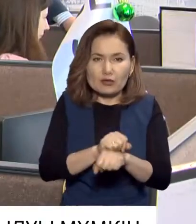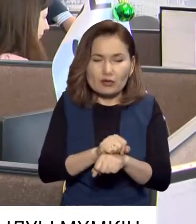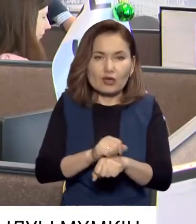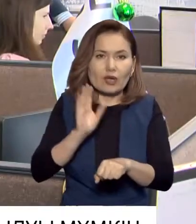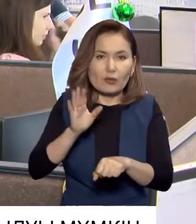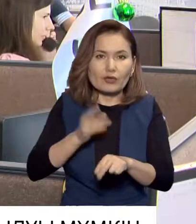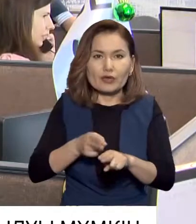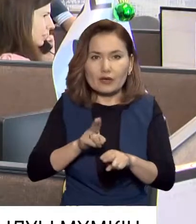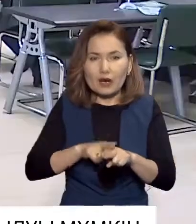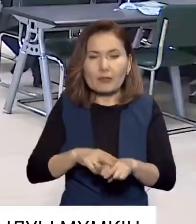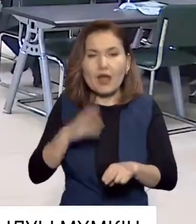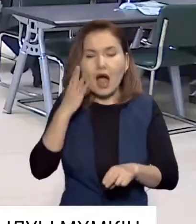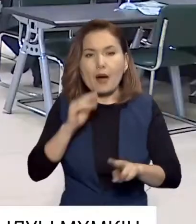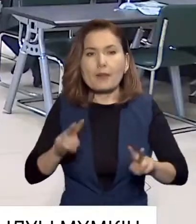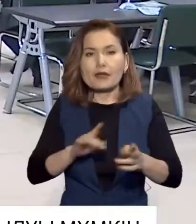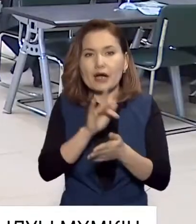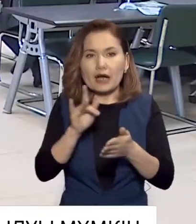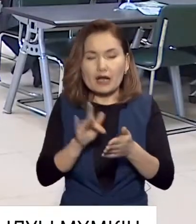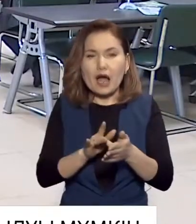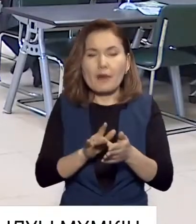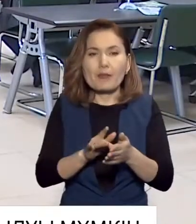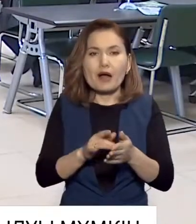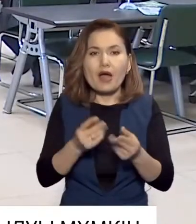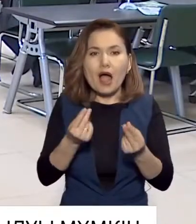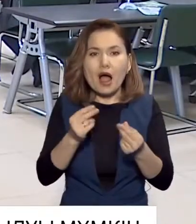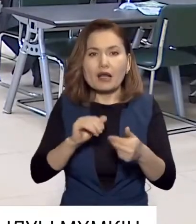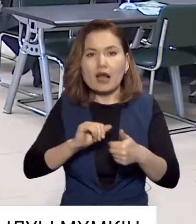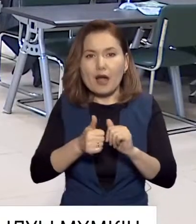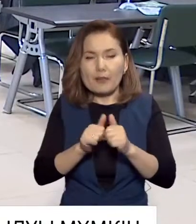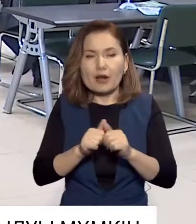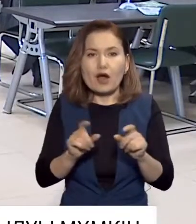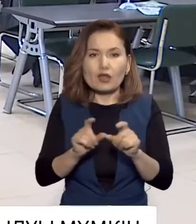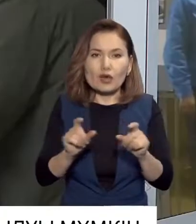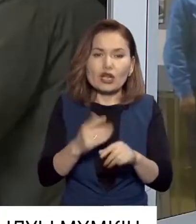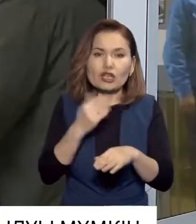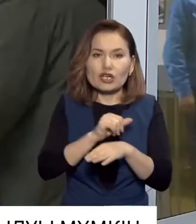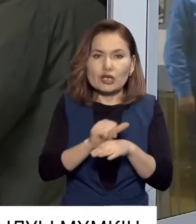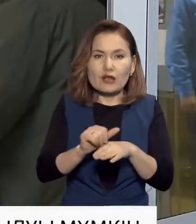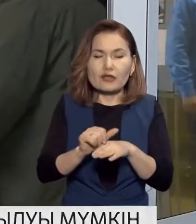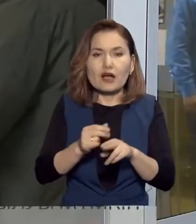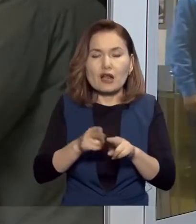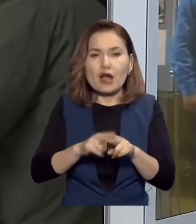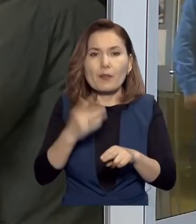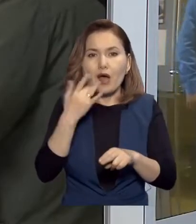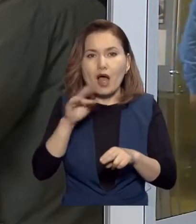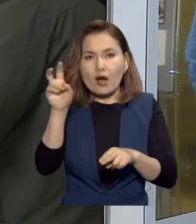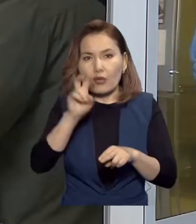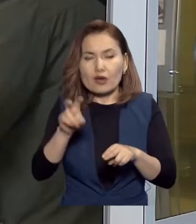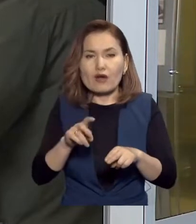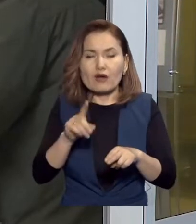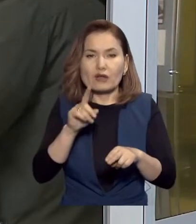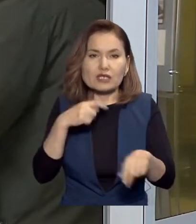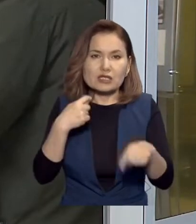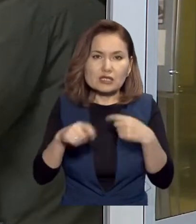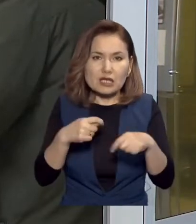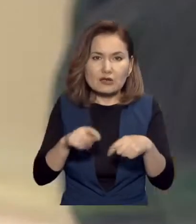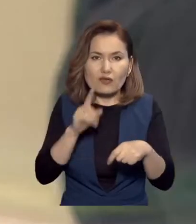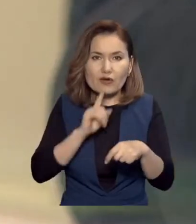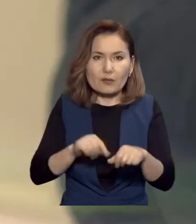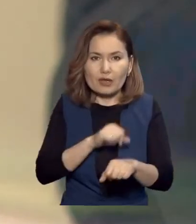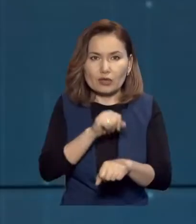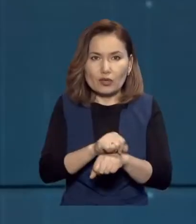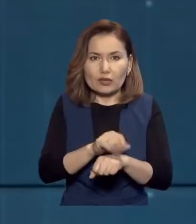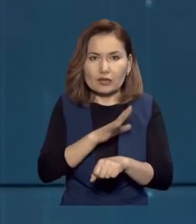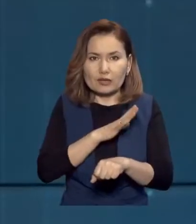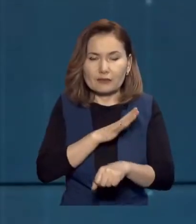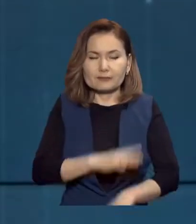көтерілді. Айта кету керек, Алматы мен Елорданың ақша айырбастау пункттерінде шетел валютасын сату және сатып алу тоқтатылды.